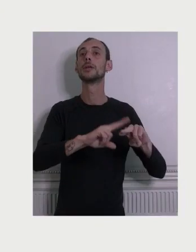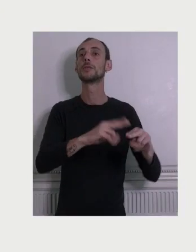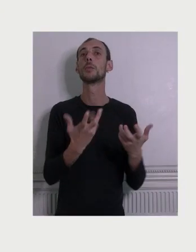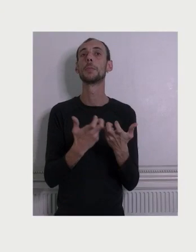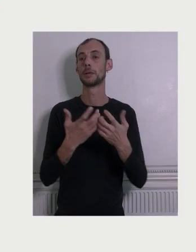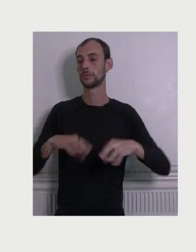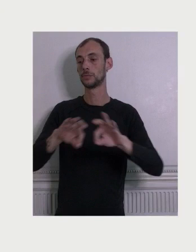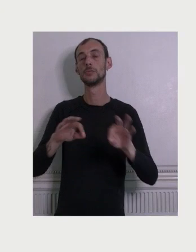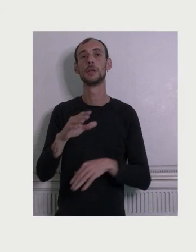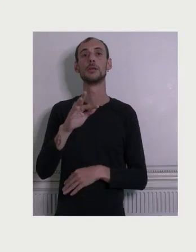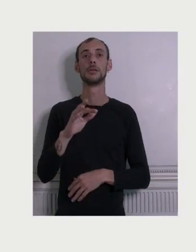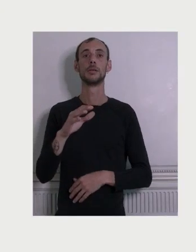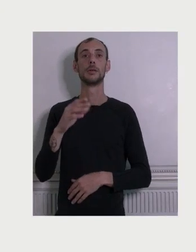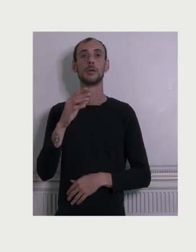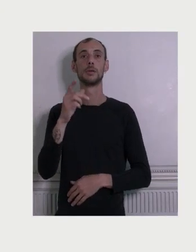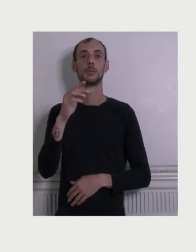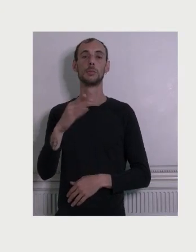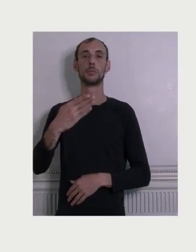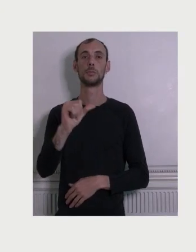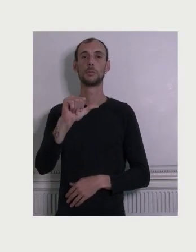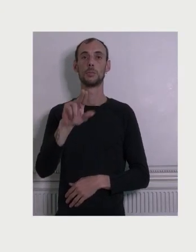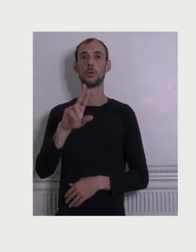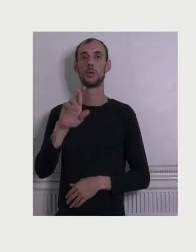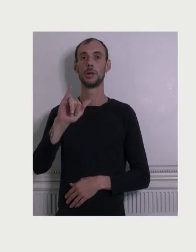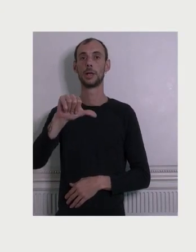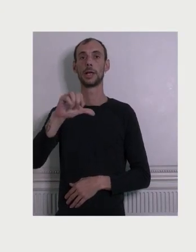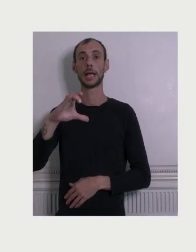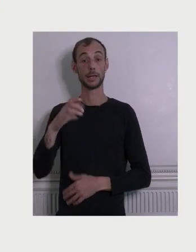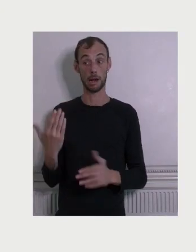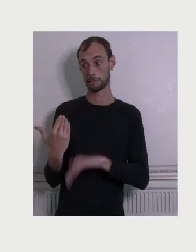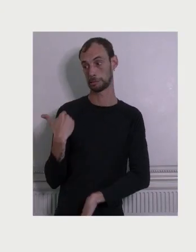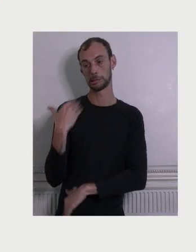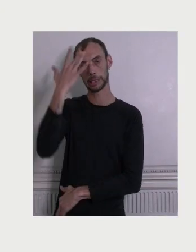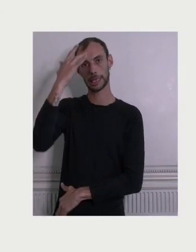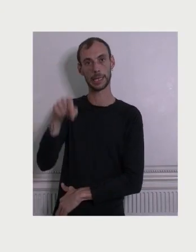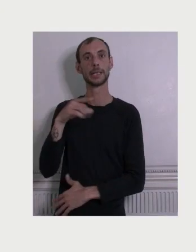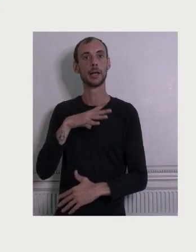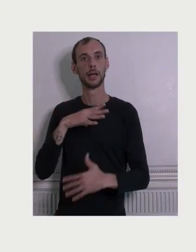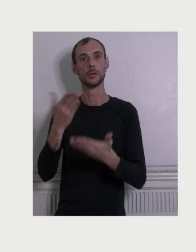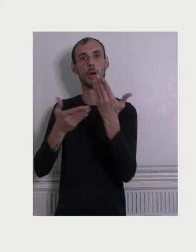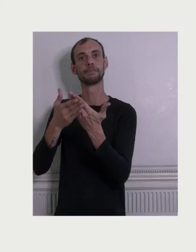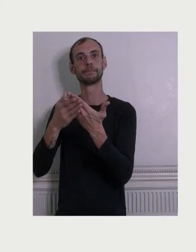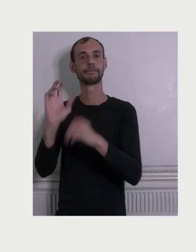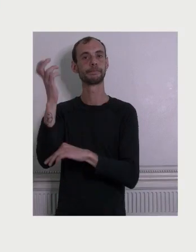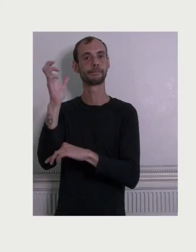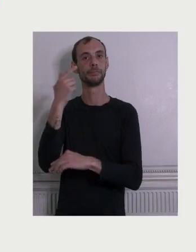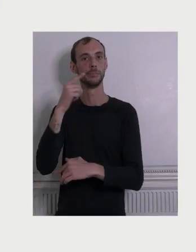La première était en 2018 avec l'extinction de l'éclairage nocturne de 1h à 5h du matin,